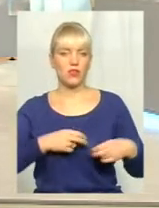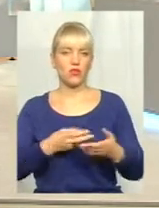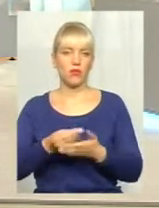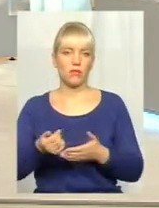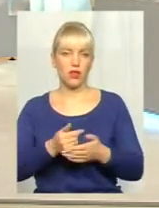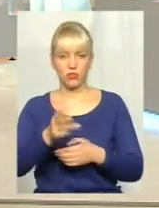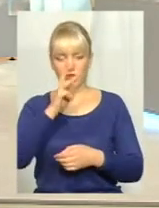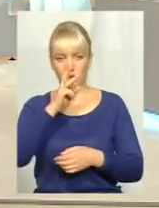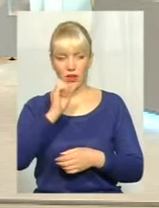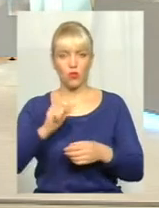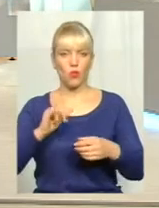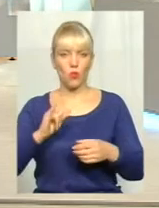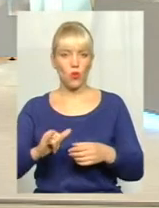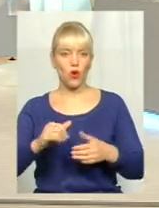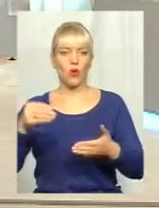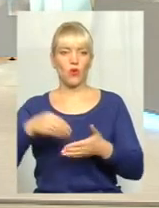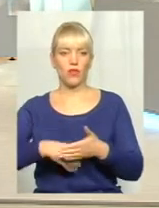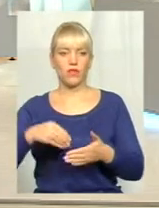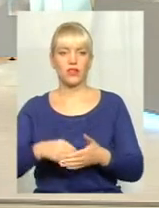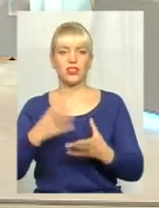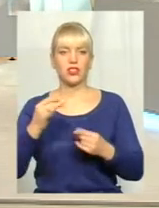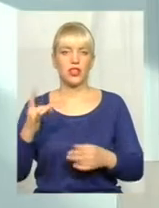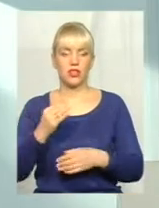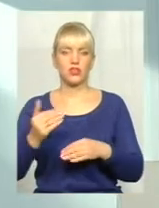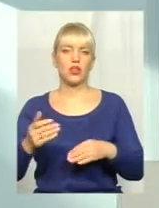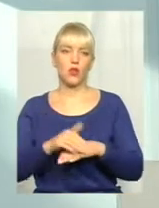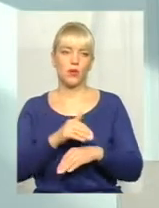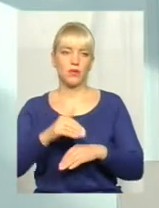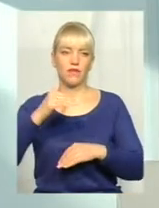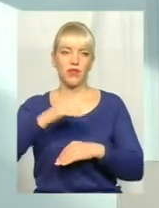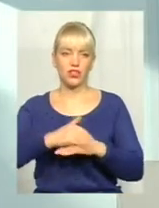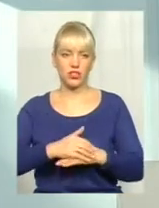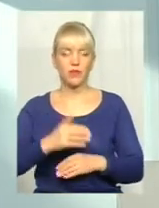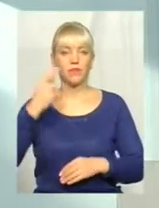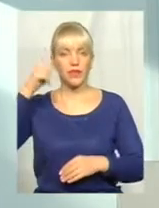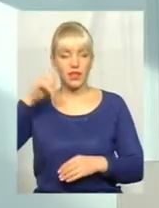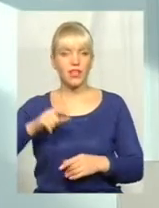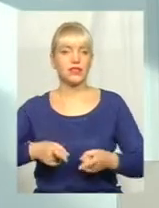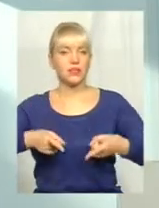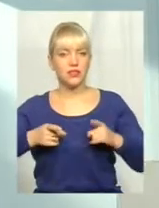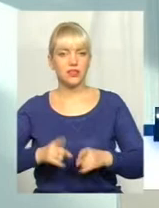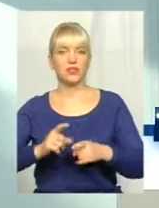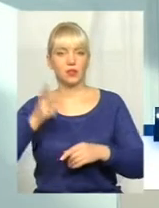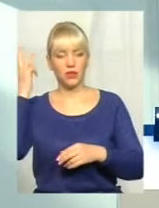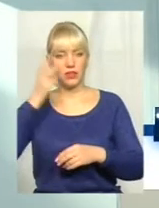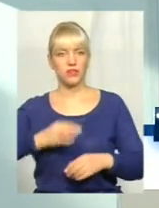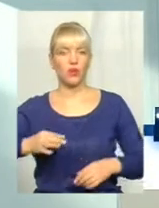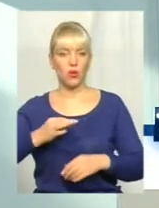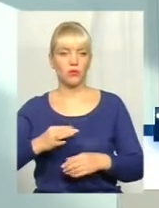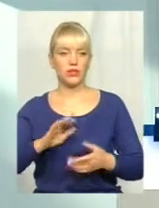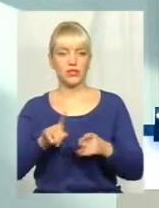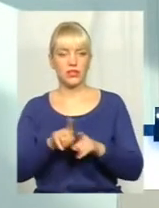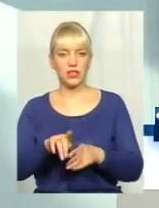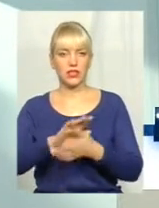в конвертах. Ще раз доброго вечора. Знаєте, дійсно, в Хмельницькій області склалась